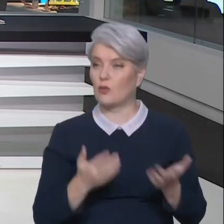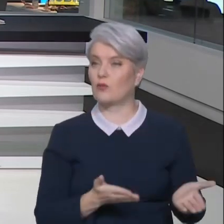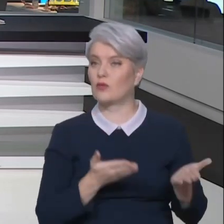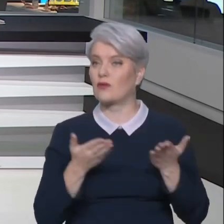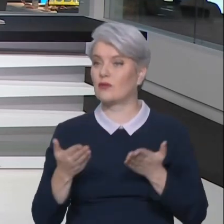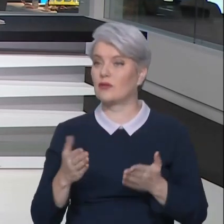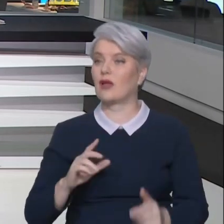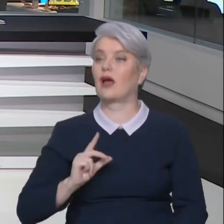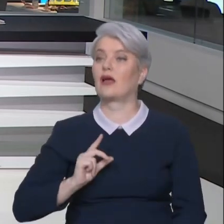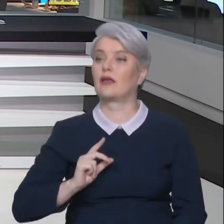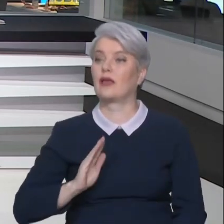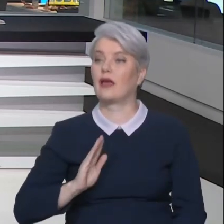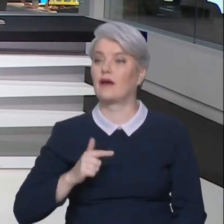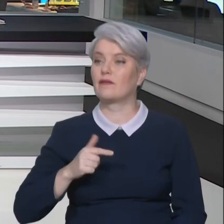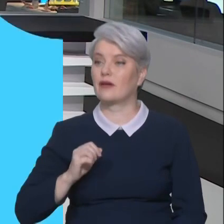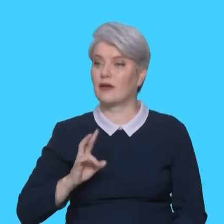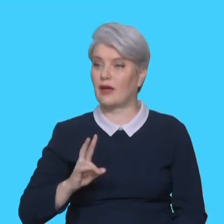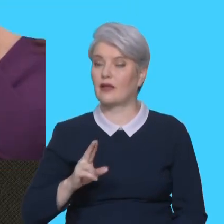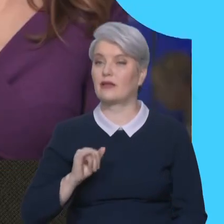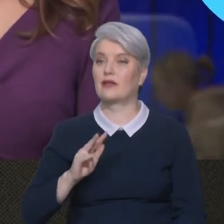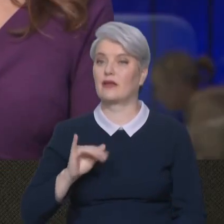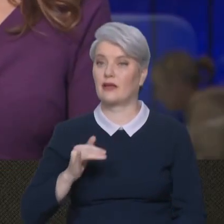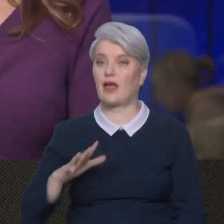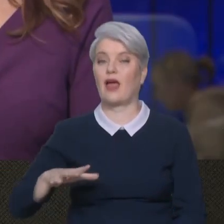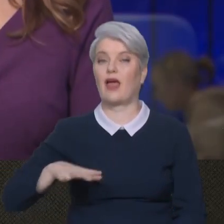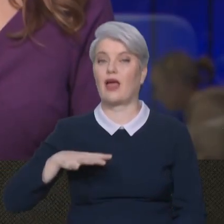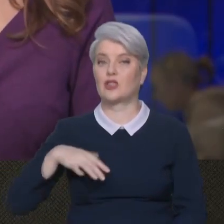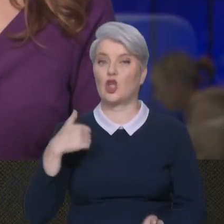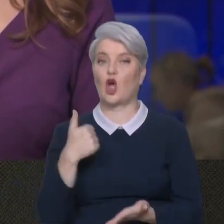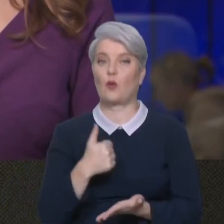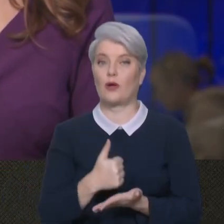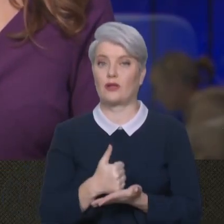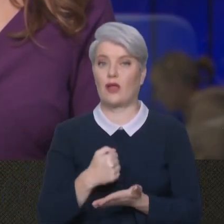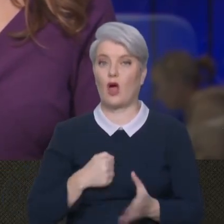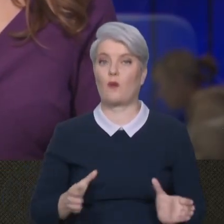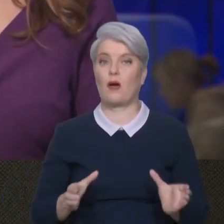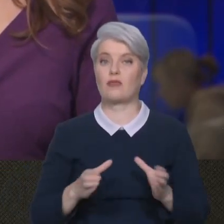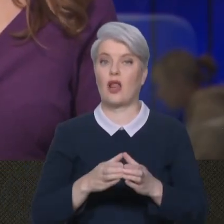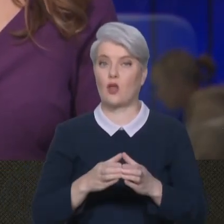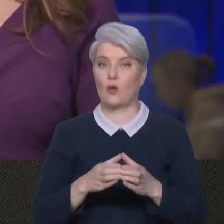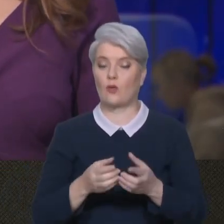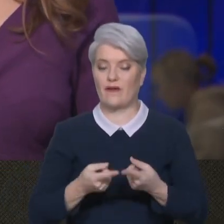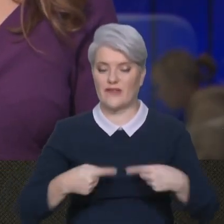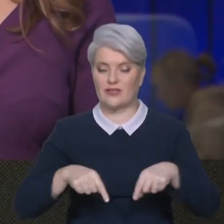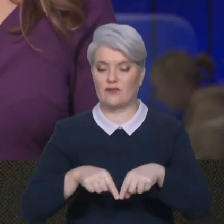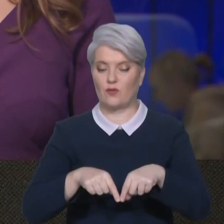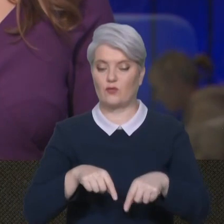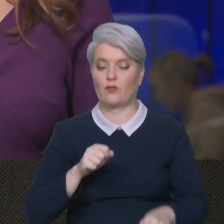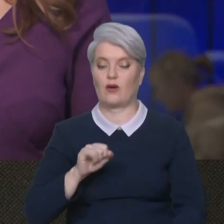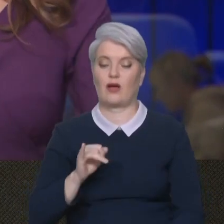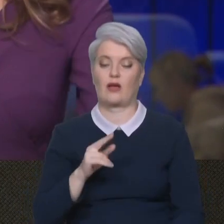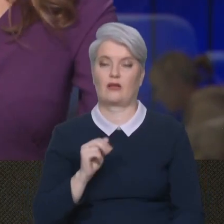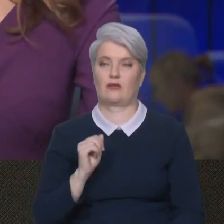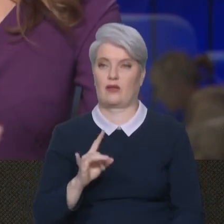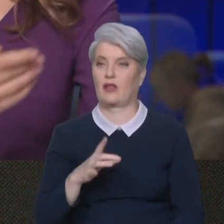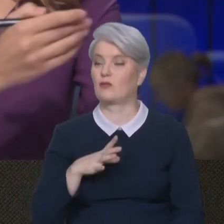Дикий, екс-командир взводу батальйону «Айдар». Пане Євгене, добрий вечір. Слава Україні! Героям слава, добрий вечір. Пане Євгене, от ми щойно